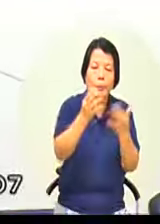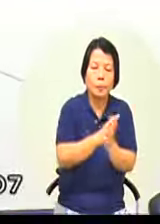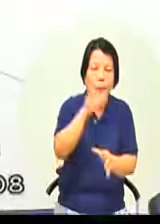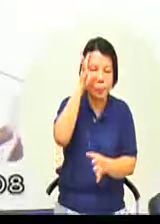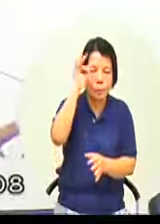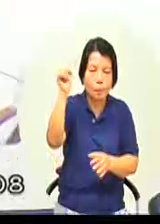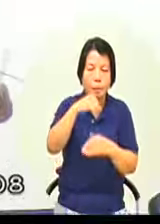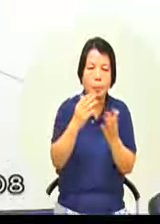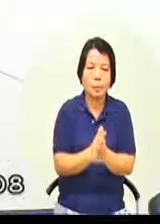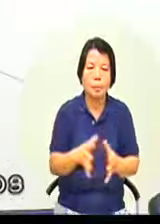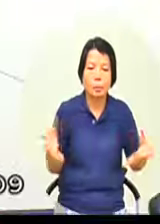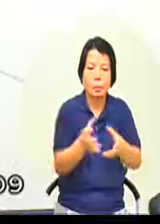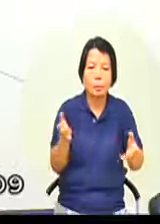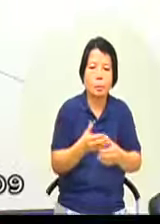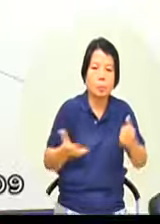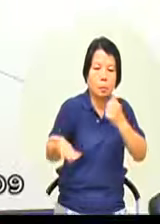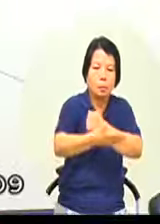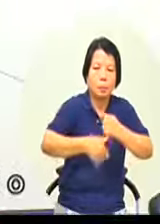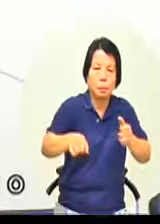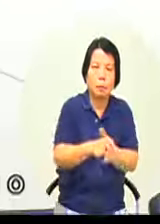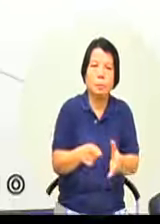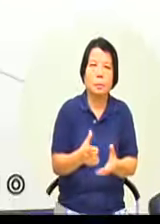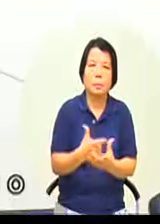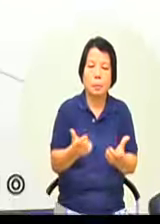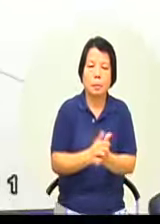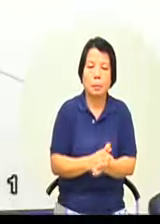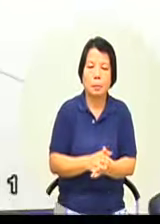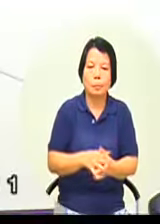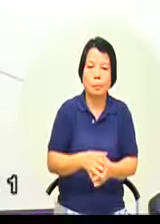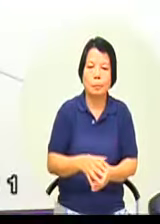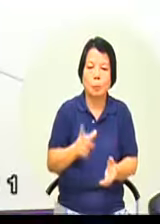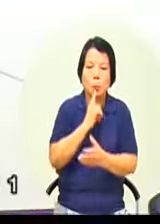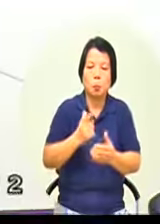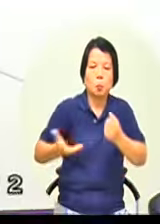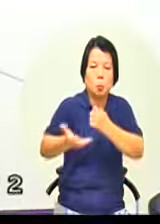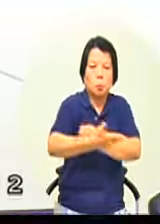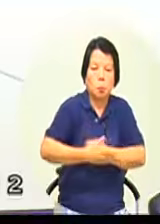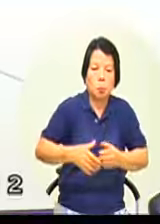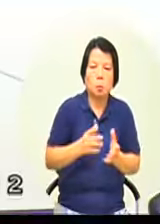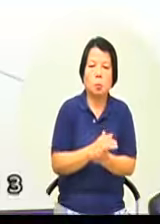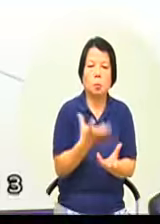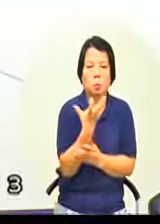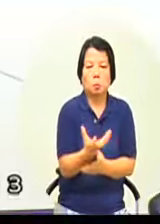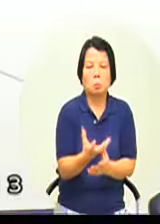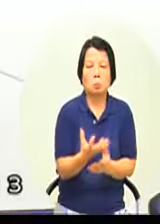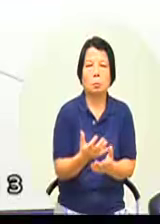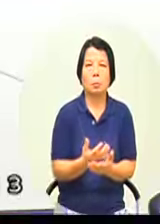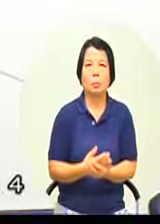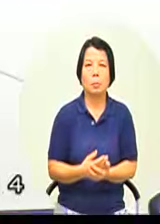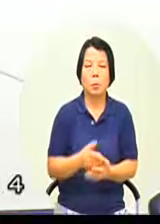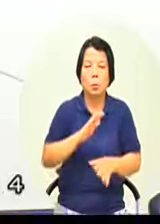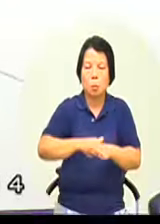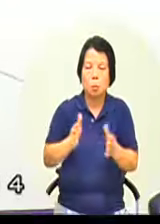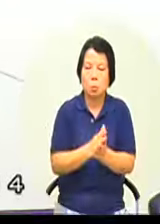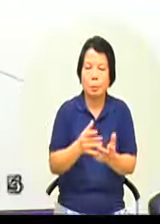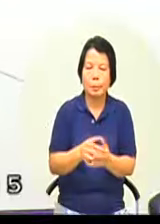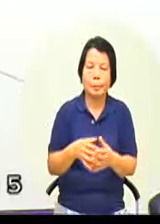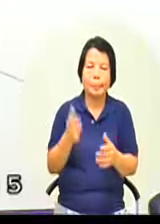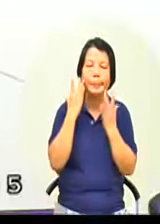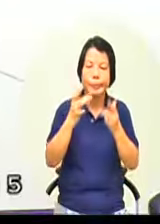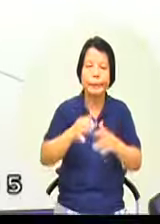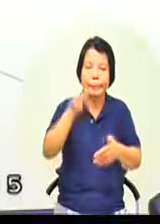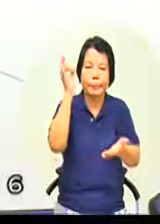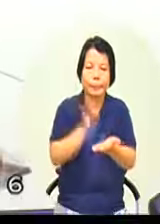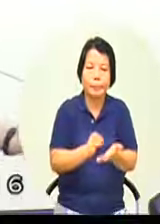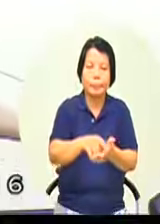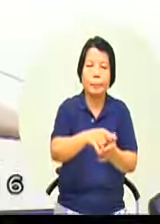时候大家一起收成的话，那是不是又产生了一个供过于求？那这样是不是菜价又下跌，到时